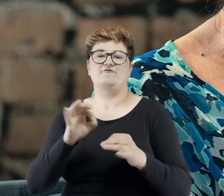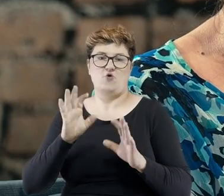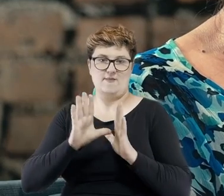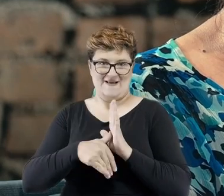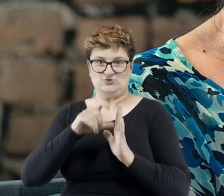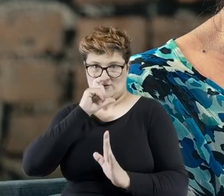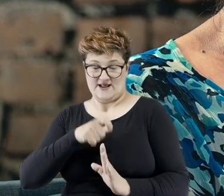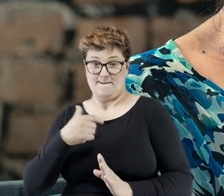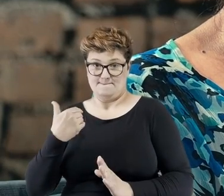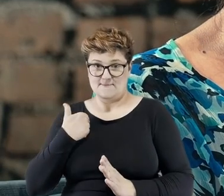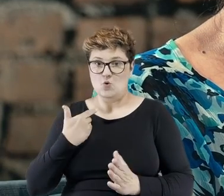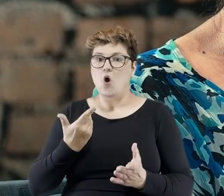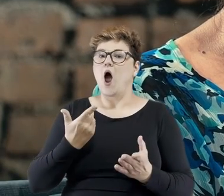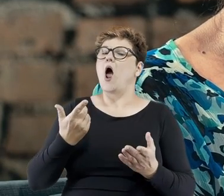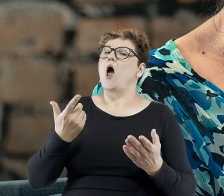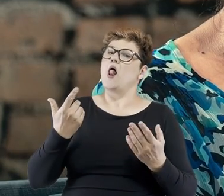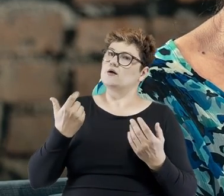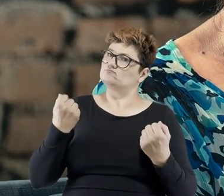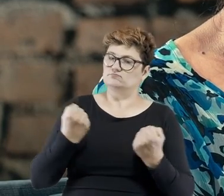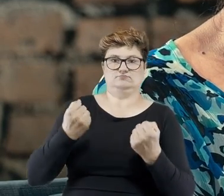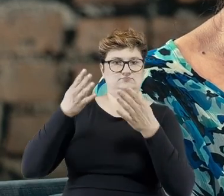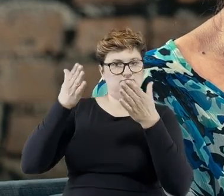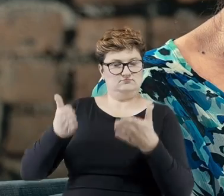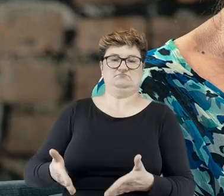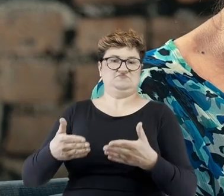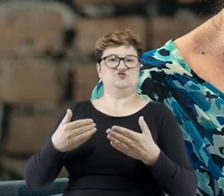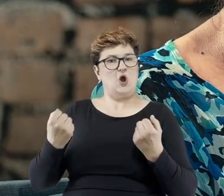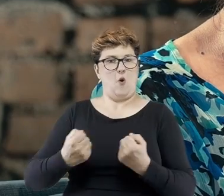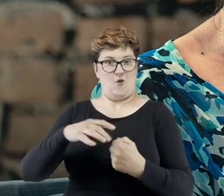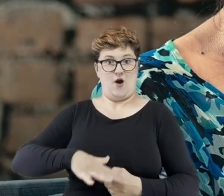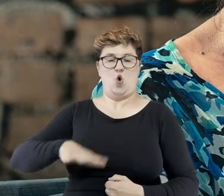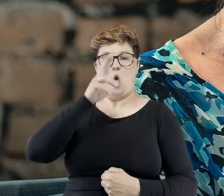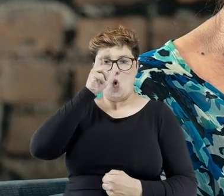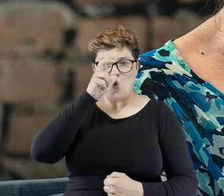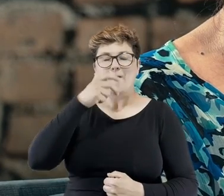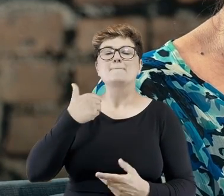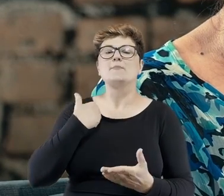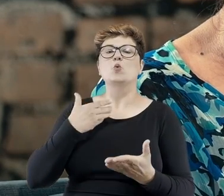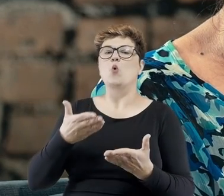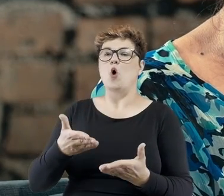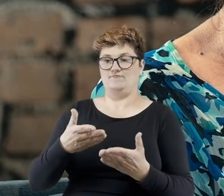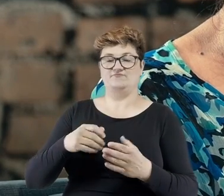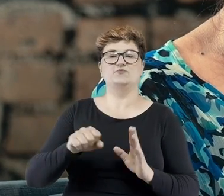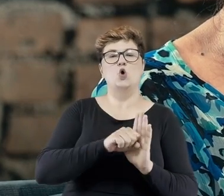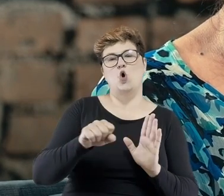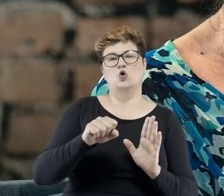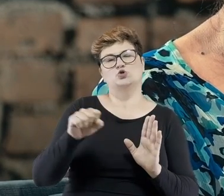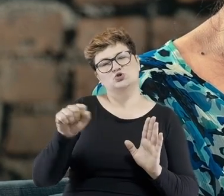Gdańsku. Ale taką największą jej zasługą tutaj dla Orunii było to, że